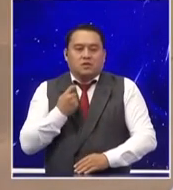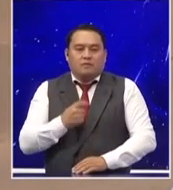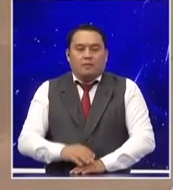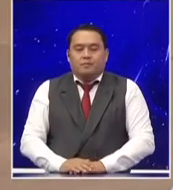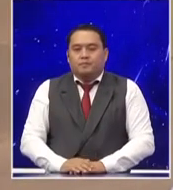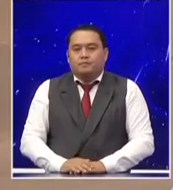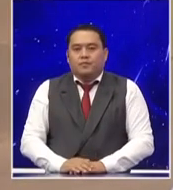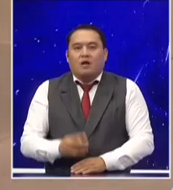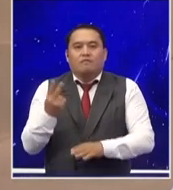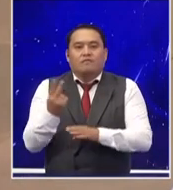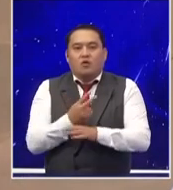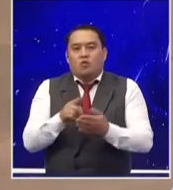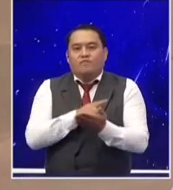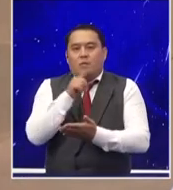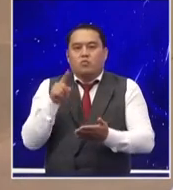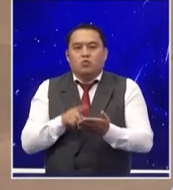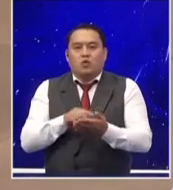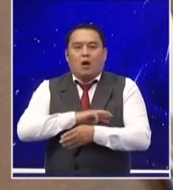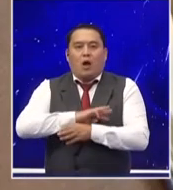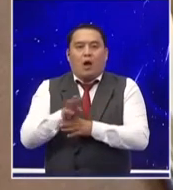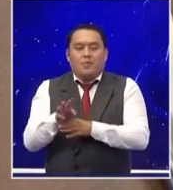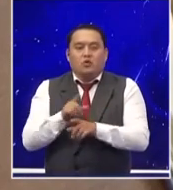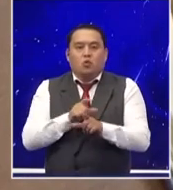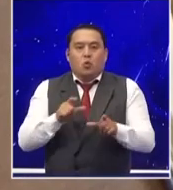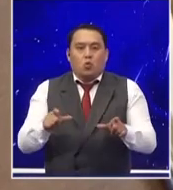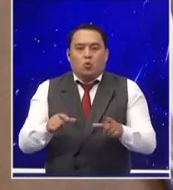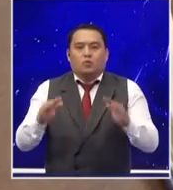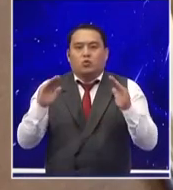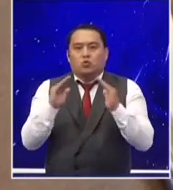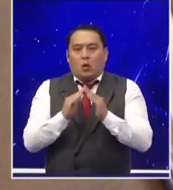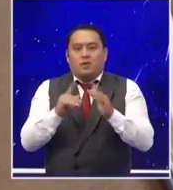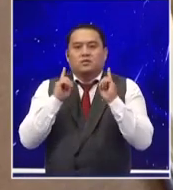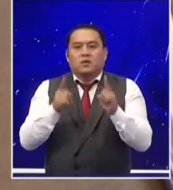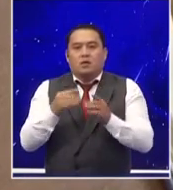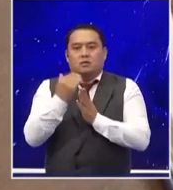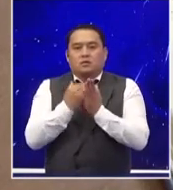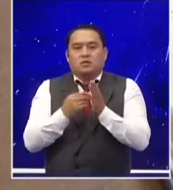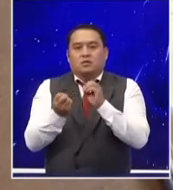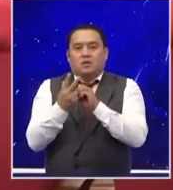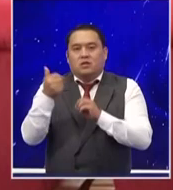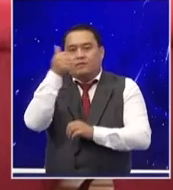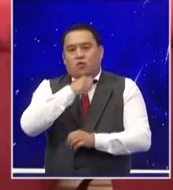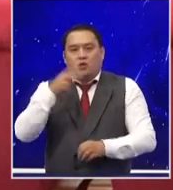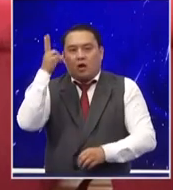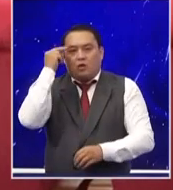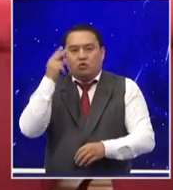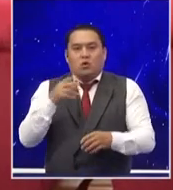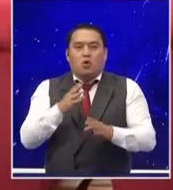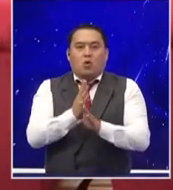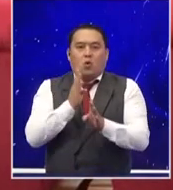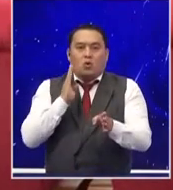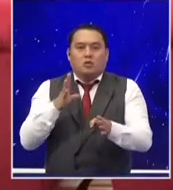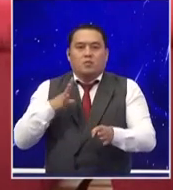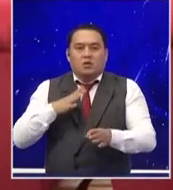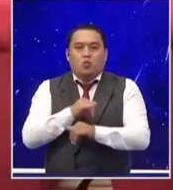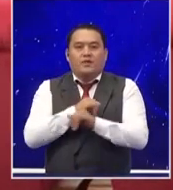второй вопрос на повестке дня обеспечения граждан доступным жильем согласно статистике с 2013 года количество очередников